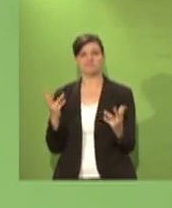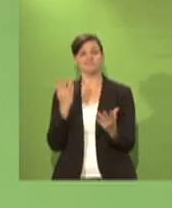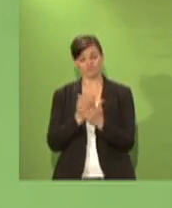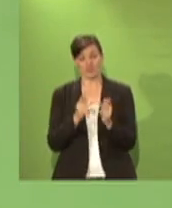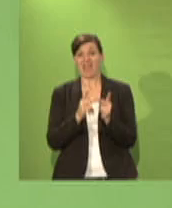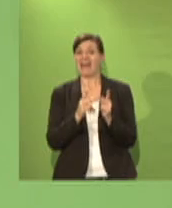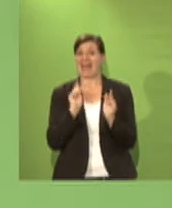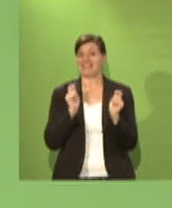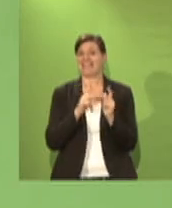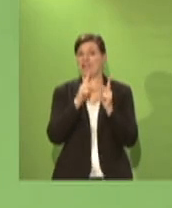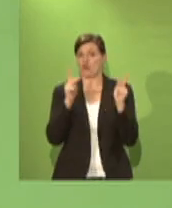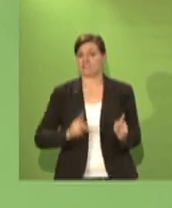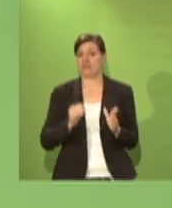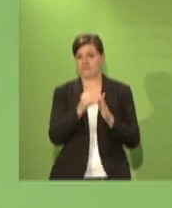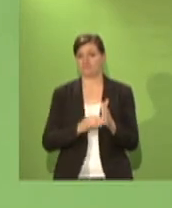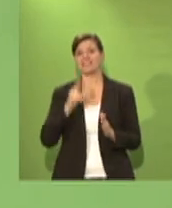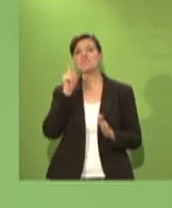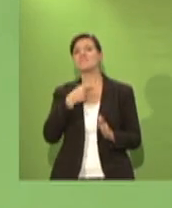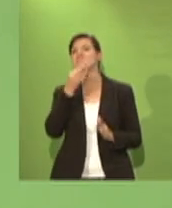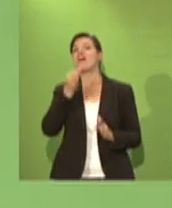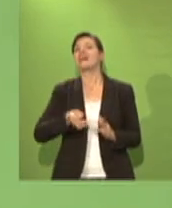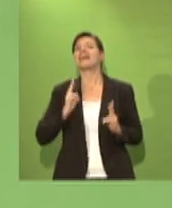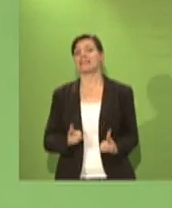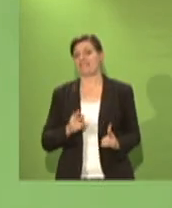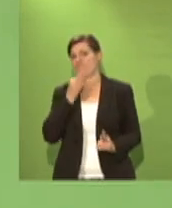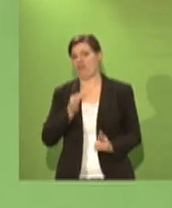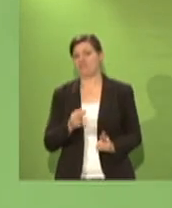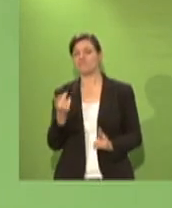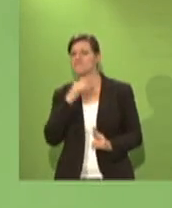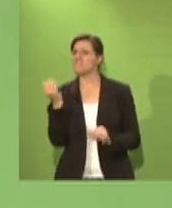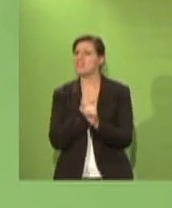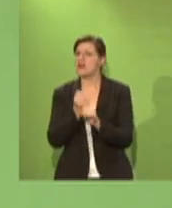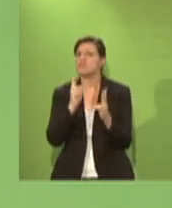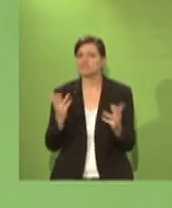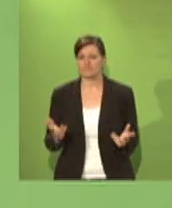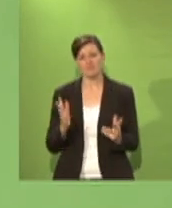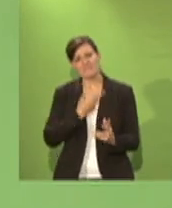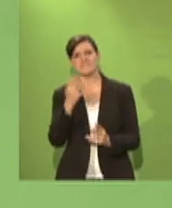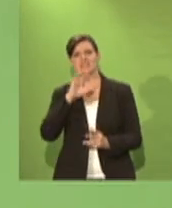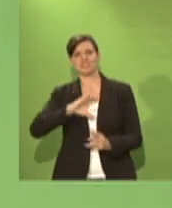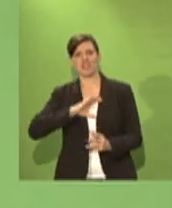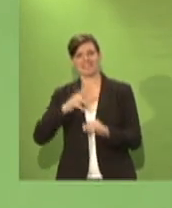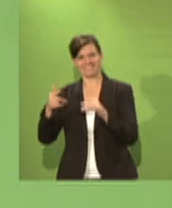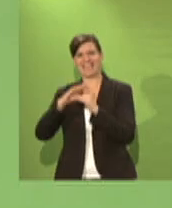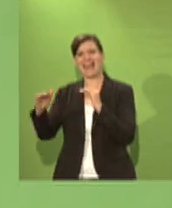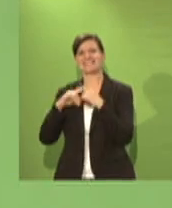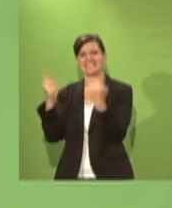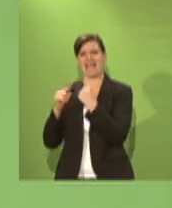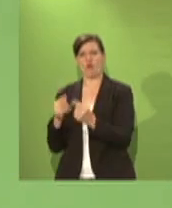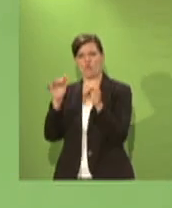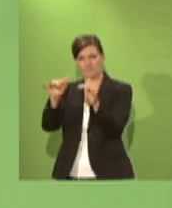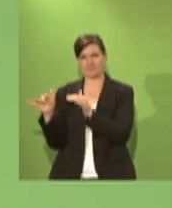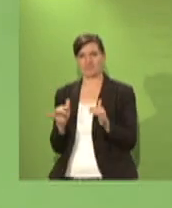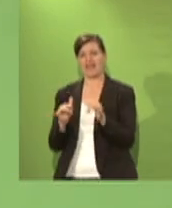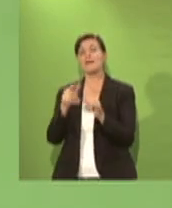gezeigt. Zumindest, ich glaube, wir stellen die richtigen Fragen. Wir haben noch viel zu erarbeiten an der Stelle. Aber wir haben auch viele Chancen im ländlichen Raum. Wir haben die Menschen im ländlichen